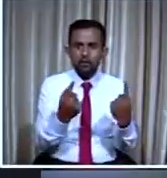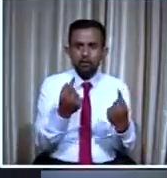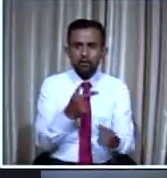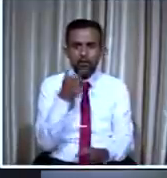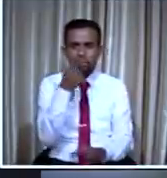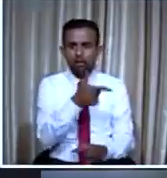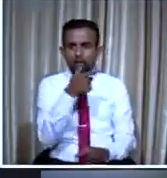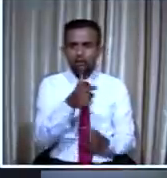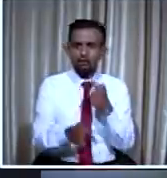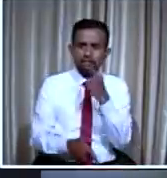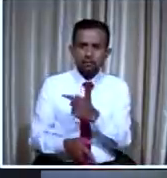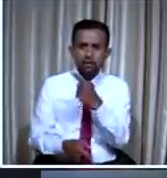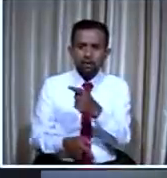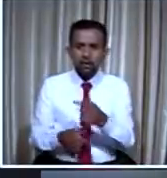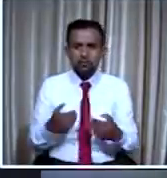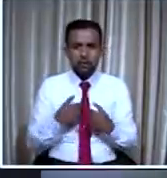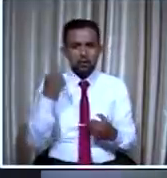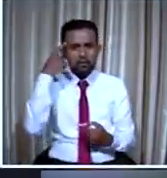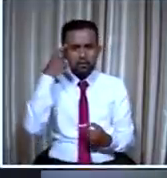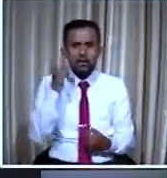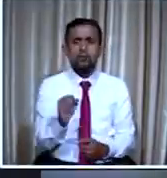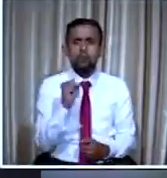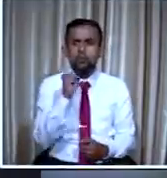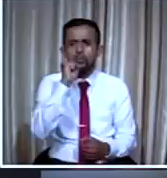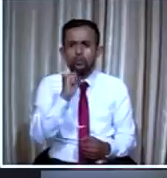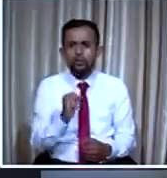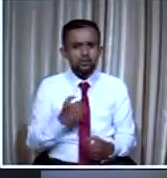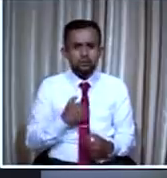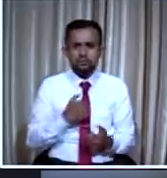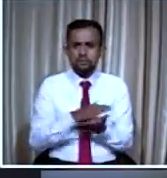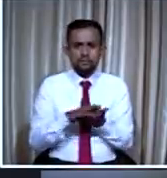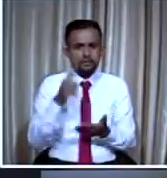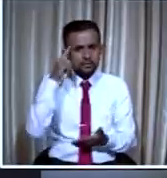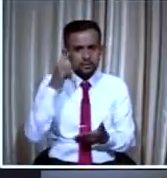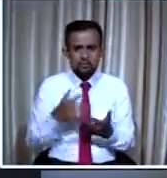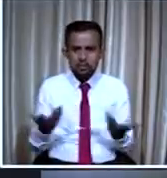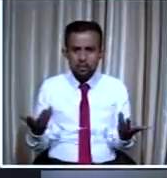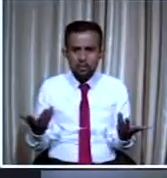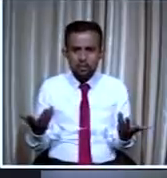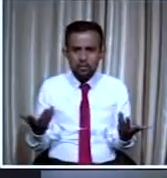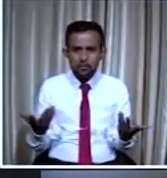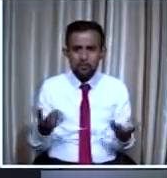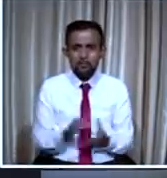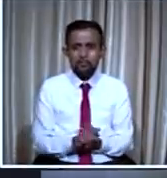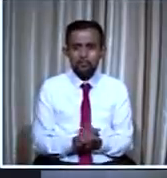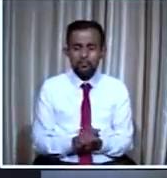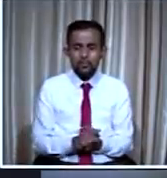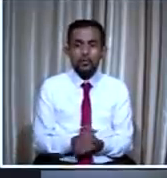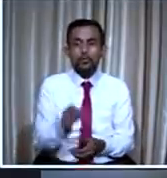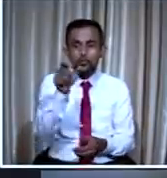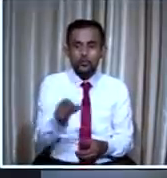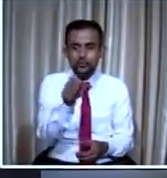ඇඟිල්ල යොමුවන්නේ මං හිතන්නේ මොන හේතුවක් නිසාද කියලා මට නම් හිතා ගන්න බෑ. මම මේ අතර